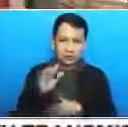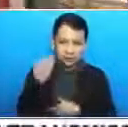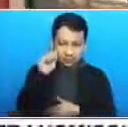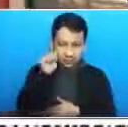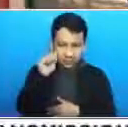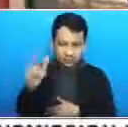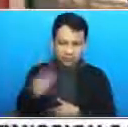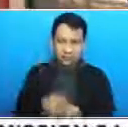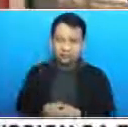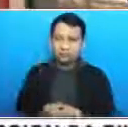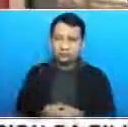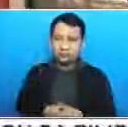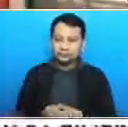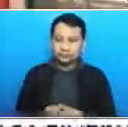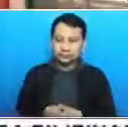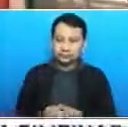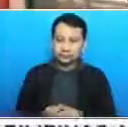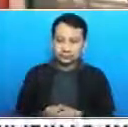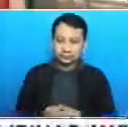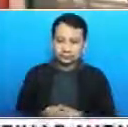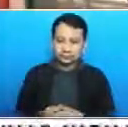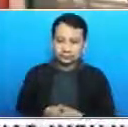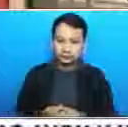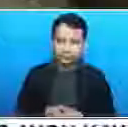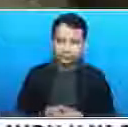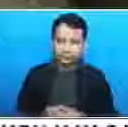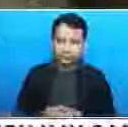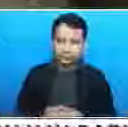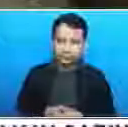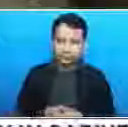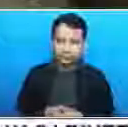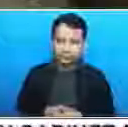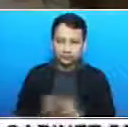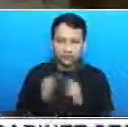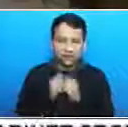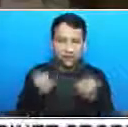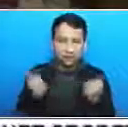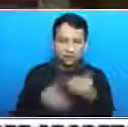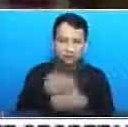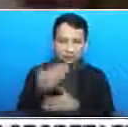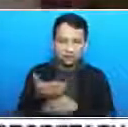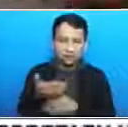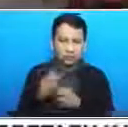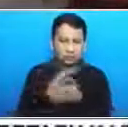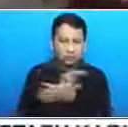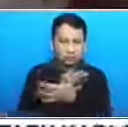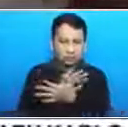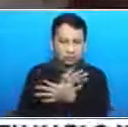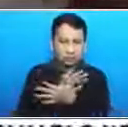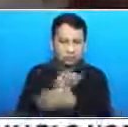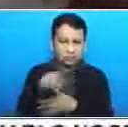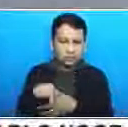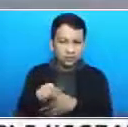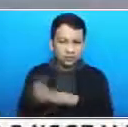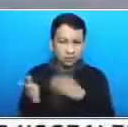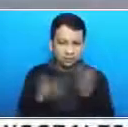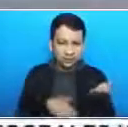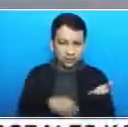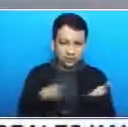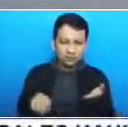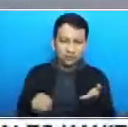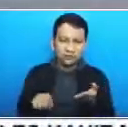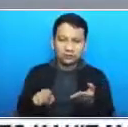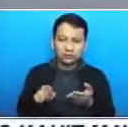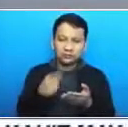ang kanyang nararamdaman sa ibang tao ay hindi pwede. Bawal pa rin mamasyal, kaya nahihirapan siyang i-divert ang kanyang atensyon.